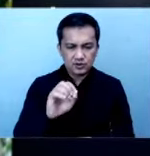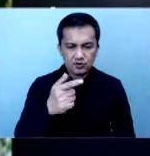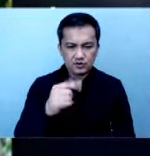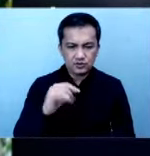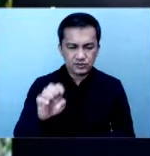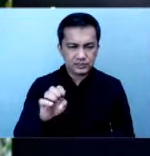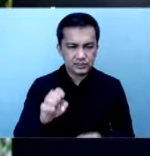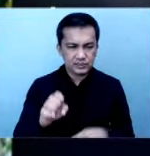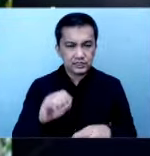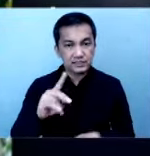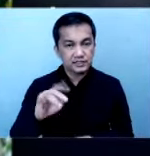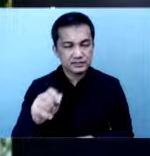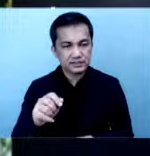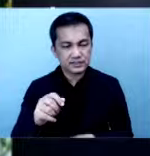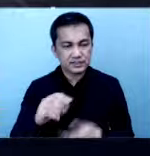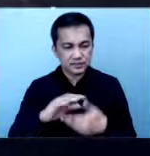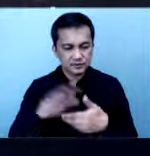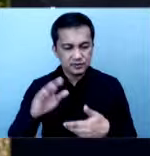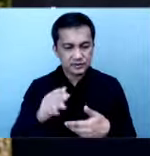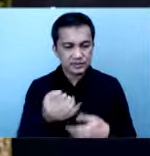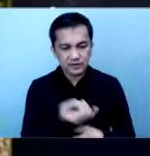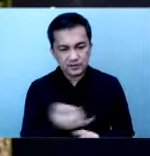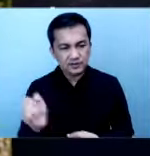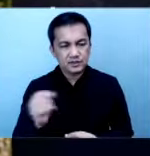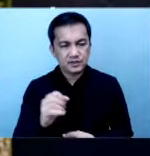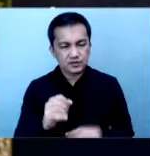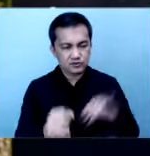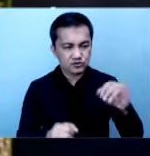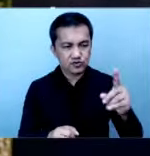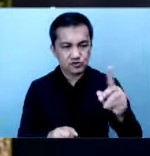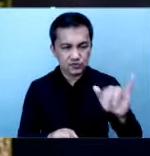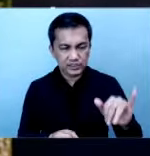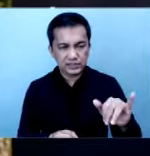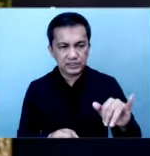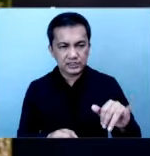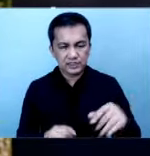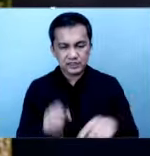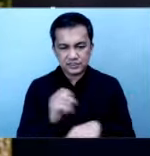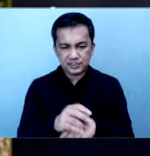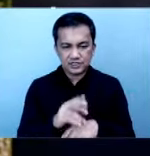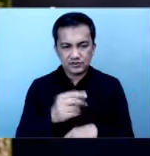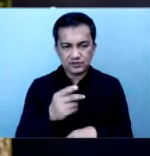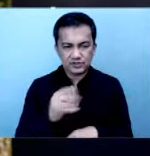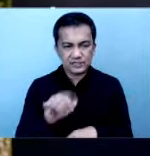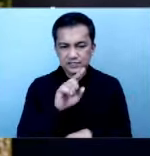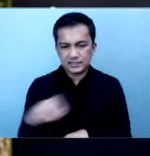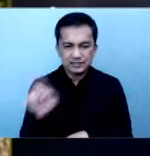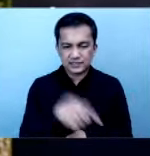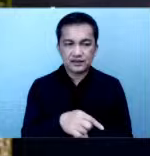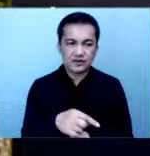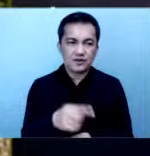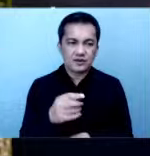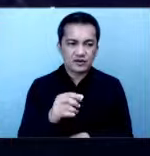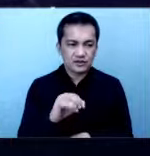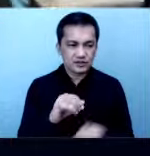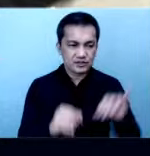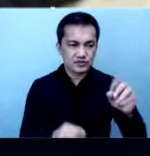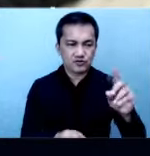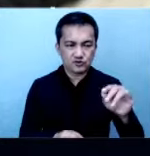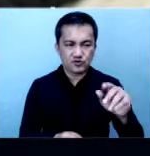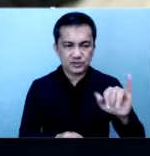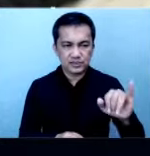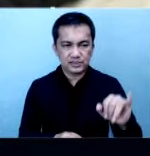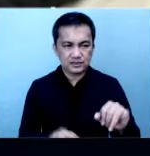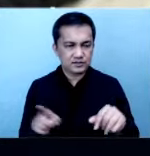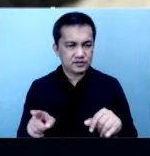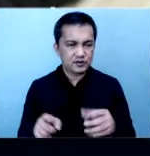isa niyang vlog na invited daw si Jody sa party. Pero chika ni OG, kinansel umano ito ni Jody. No comment naman